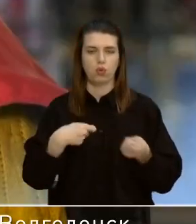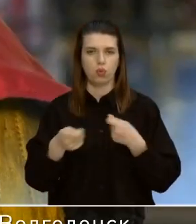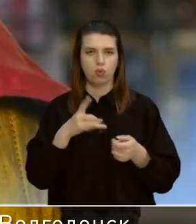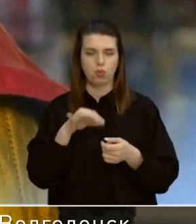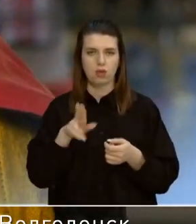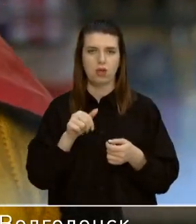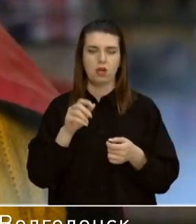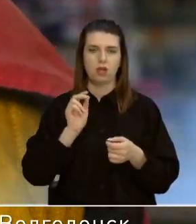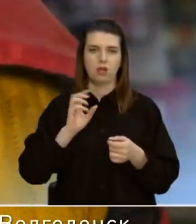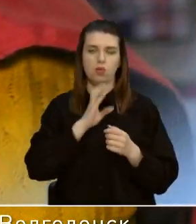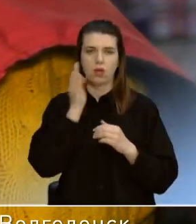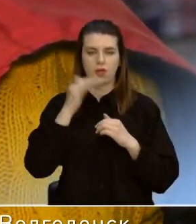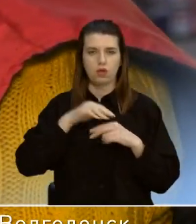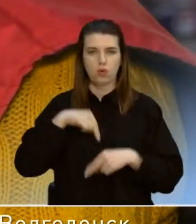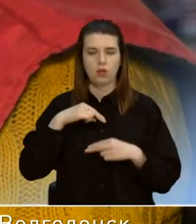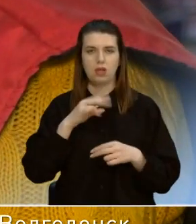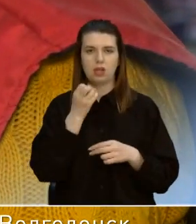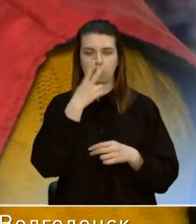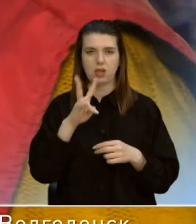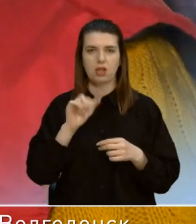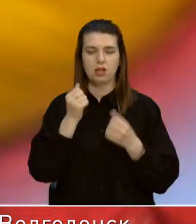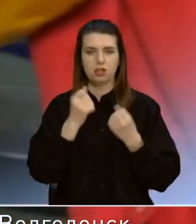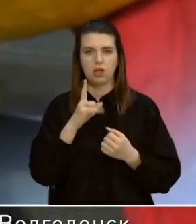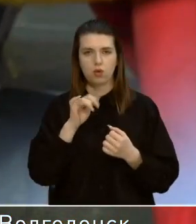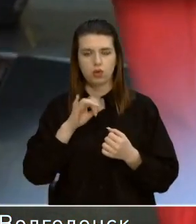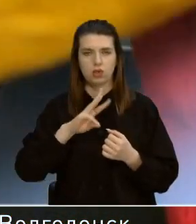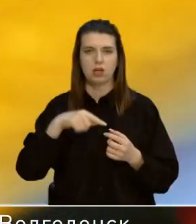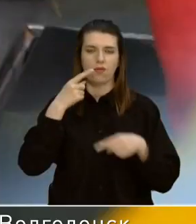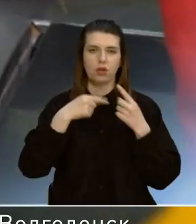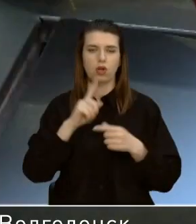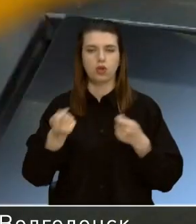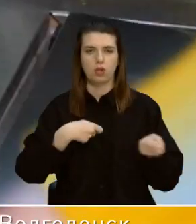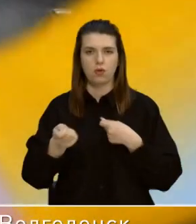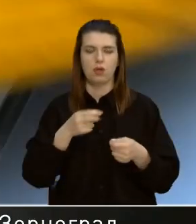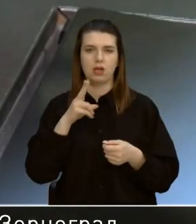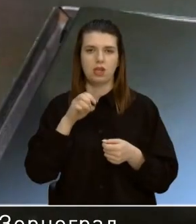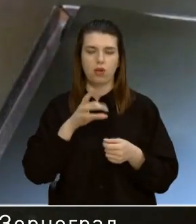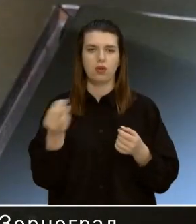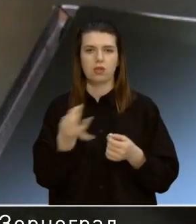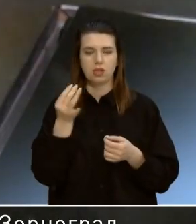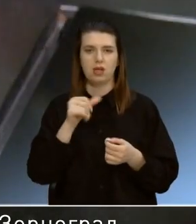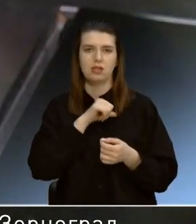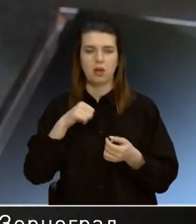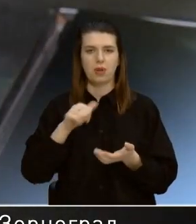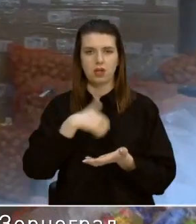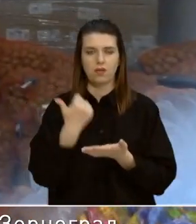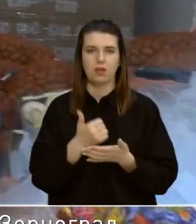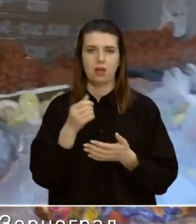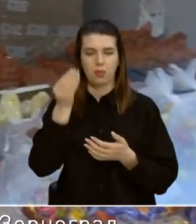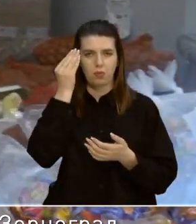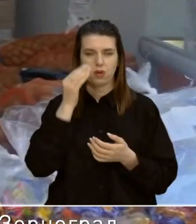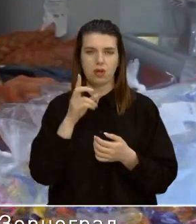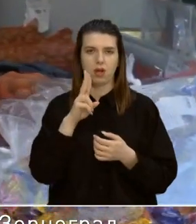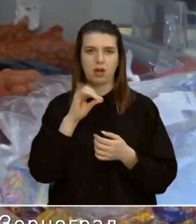Продавцы ежедневно трудятся с утра до вечера. Несмотря на загруженность, говорят, что торговля – дело интересное и, что самое главное,